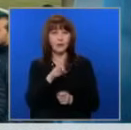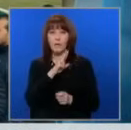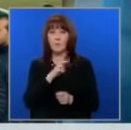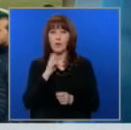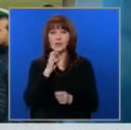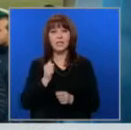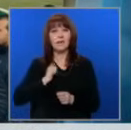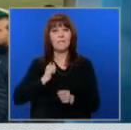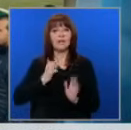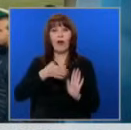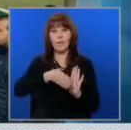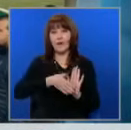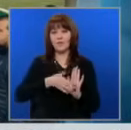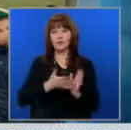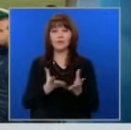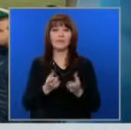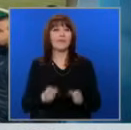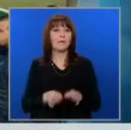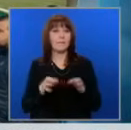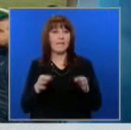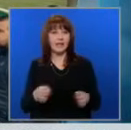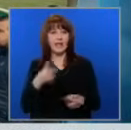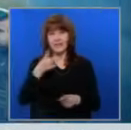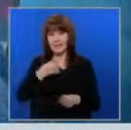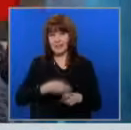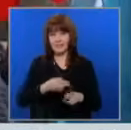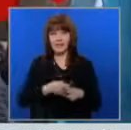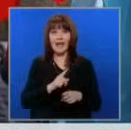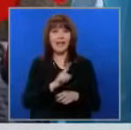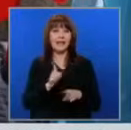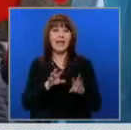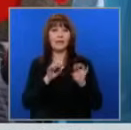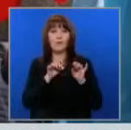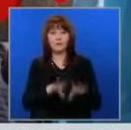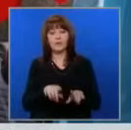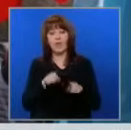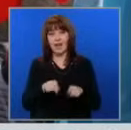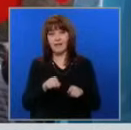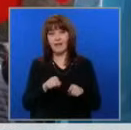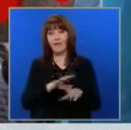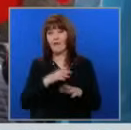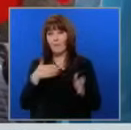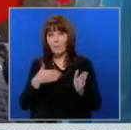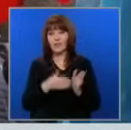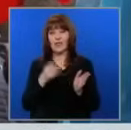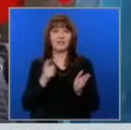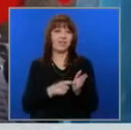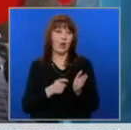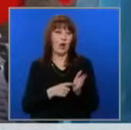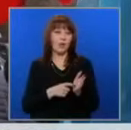полицията си запазва правото да предприеме мерки за предотвратяване и недопускане на следващи подобни противозаконни